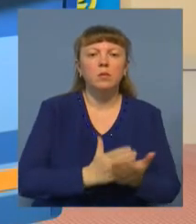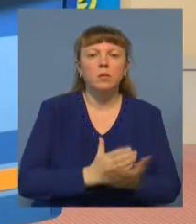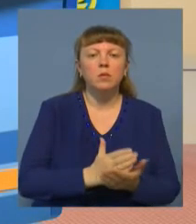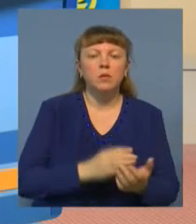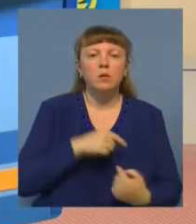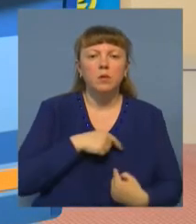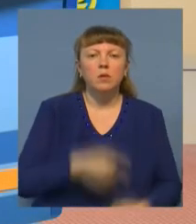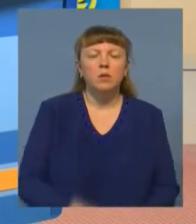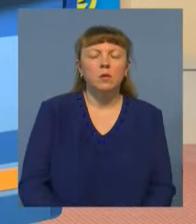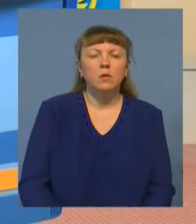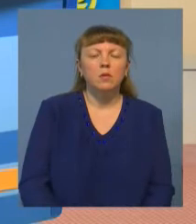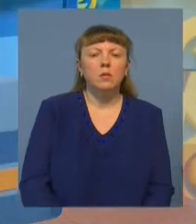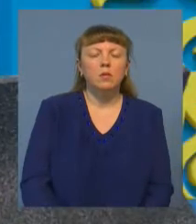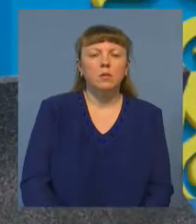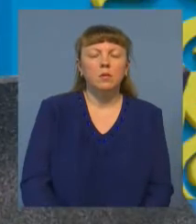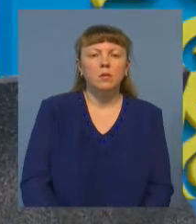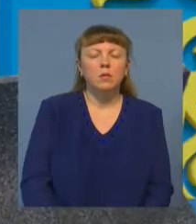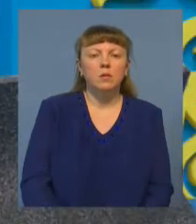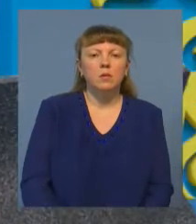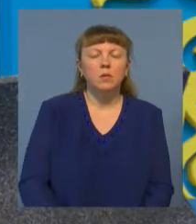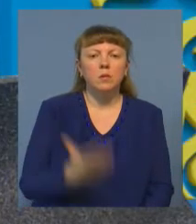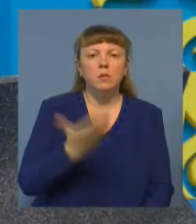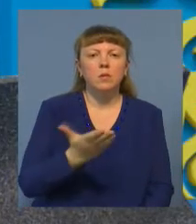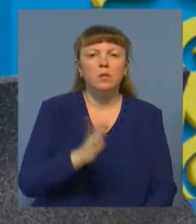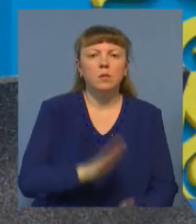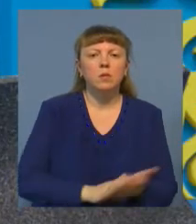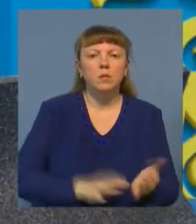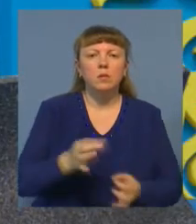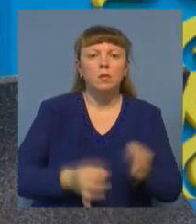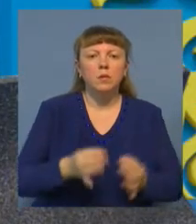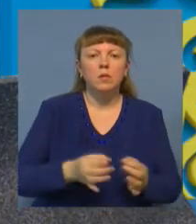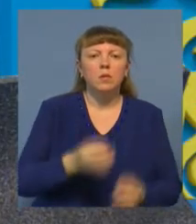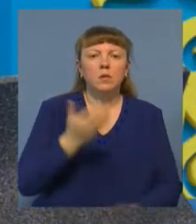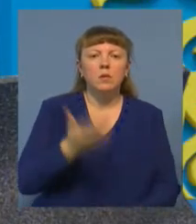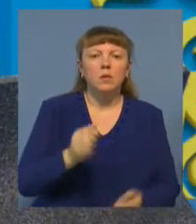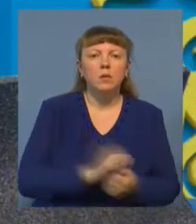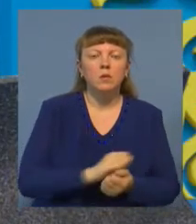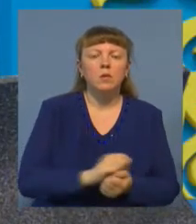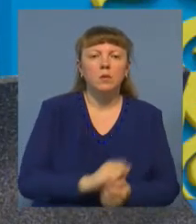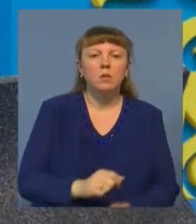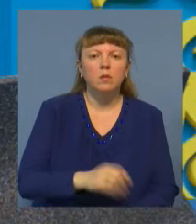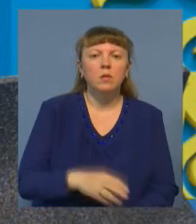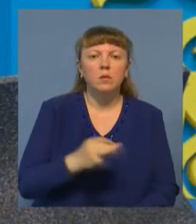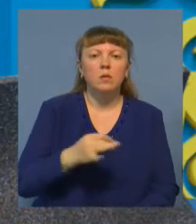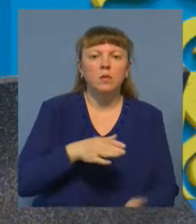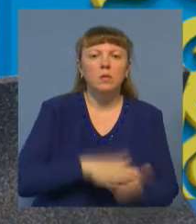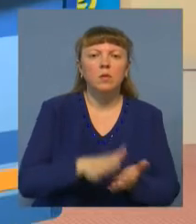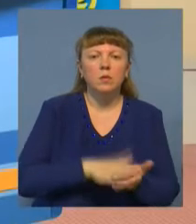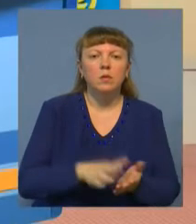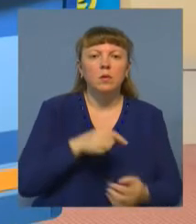установления трудового стажа. Для этого необходимо подать заявление в суд, приложить документы. Это копия трудовой